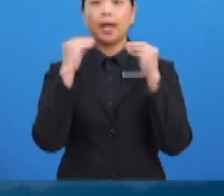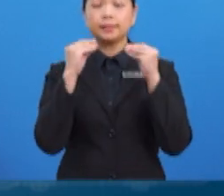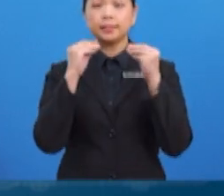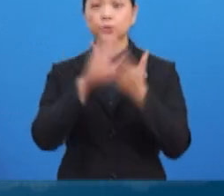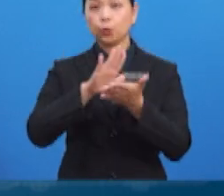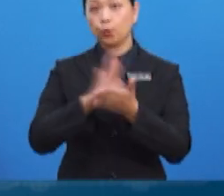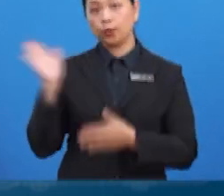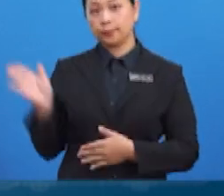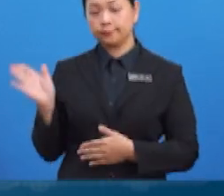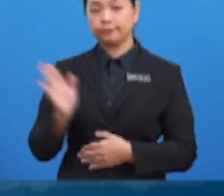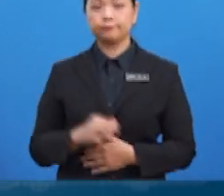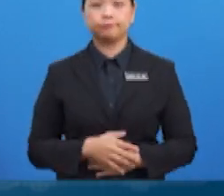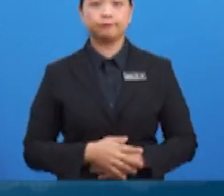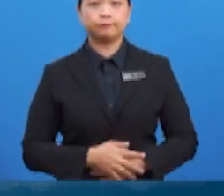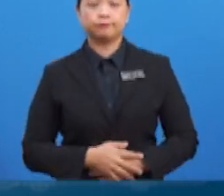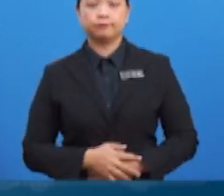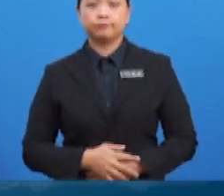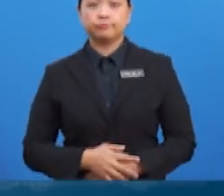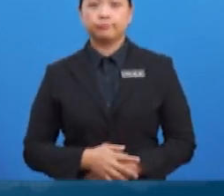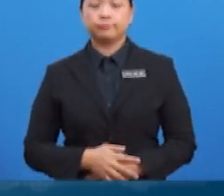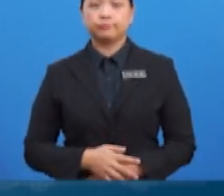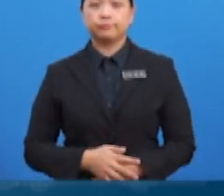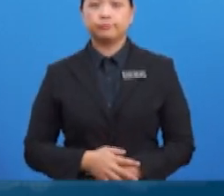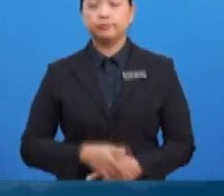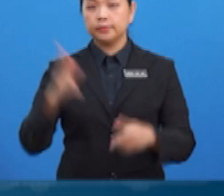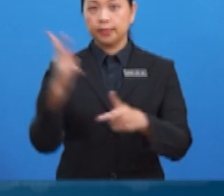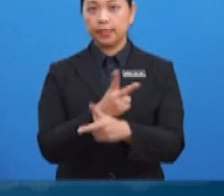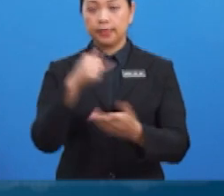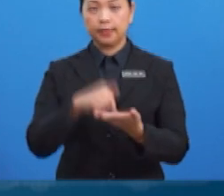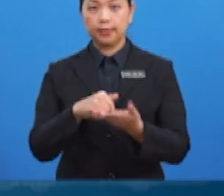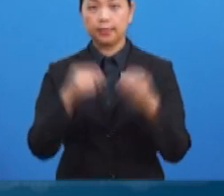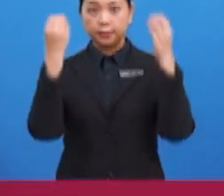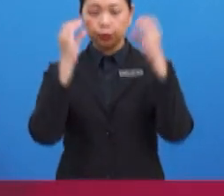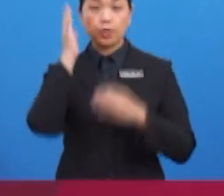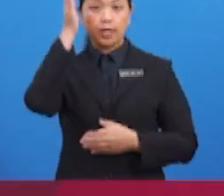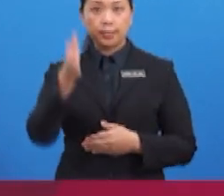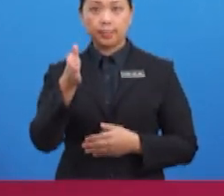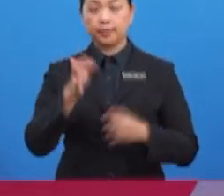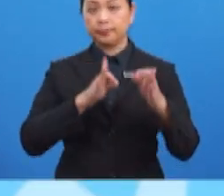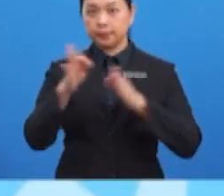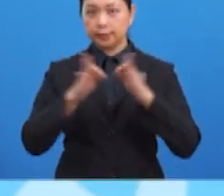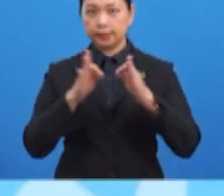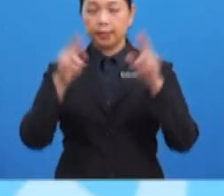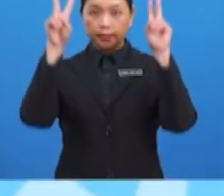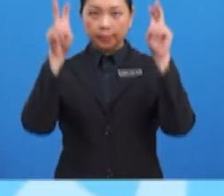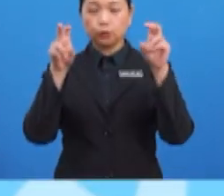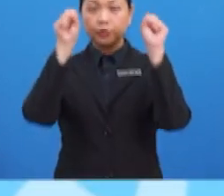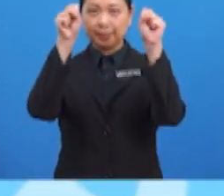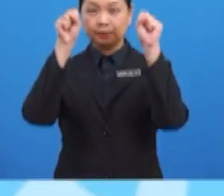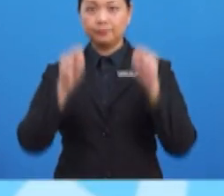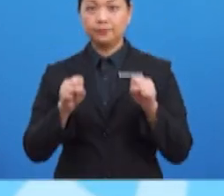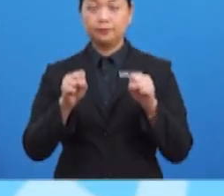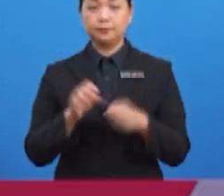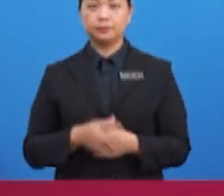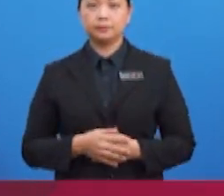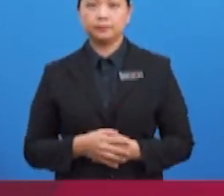Petaling, Kuala Lumpur. Pada episod kali ini, cikgu akan menerangkan tajuk sistem.